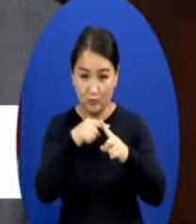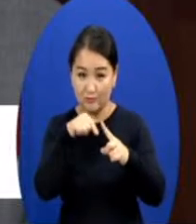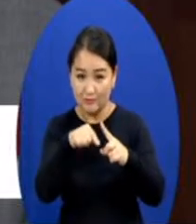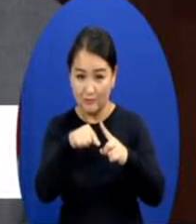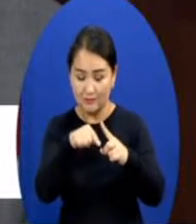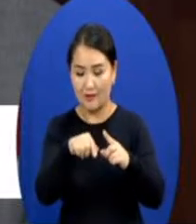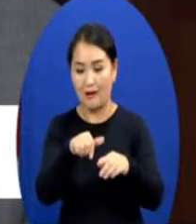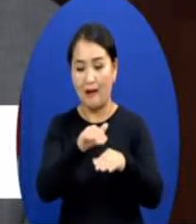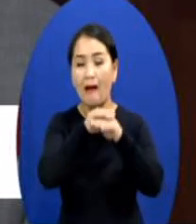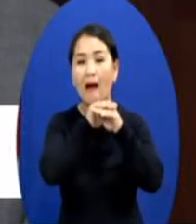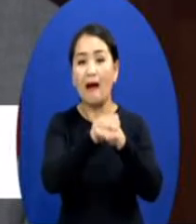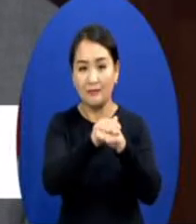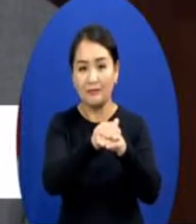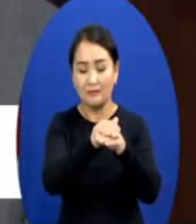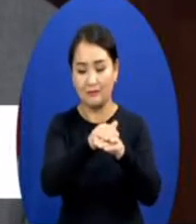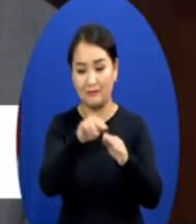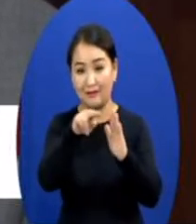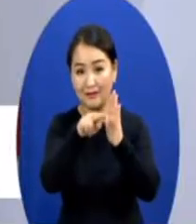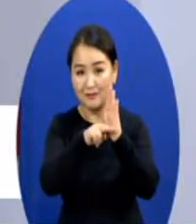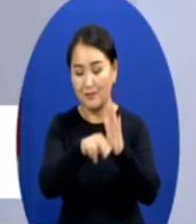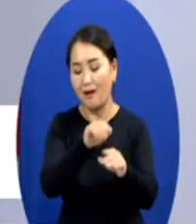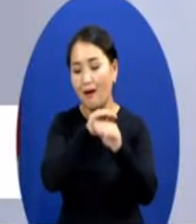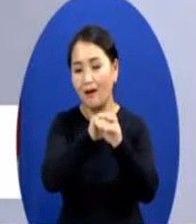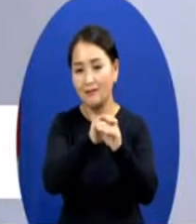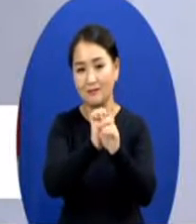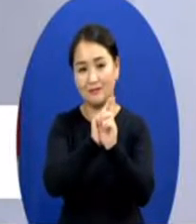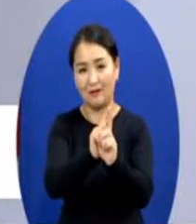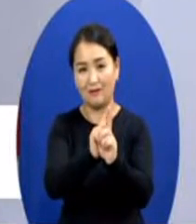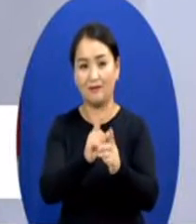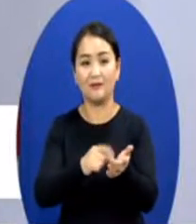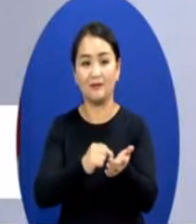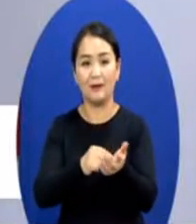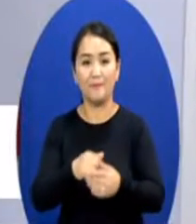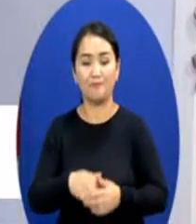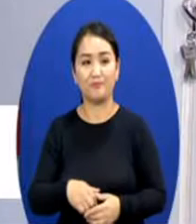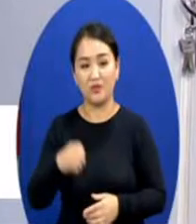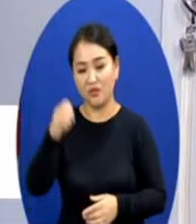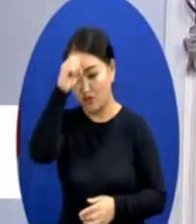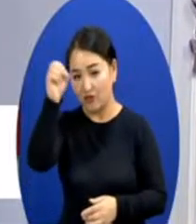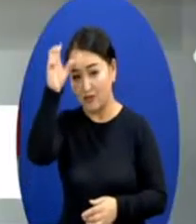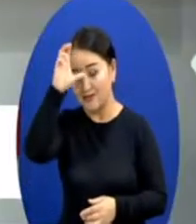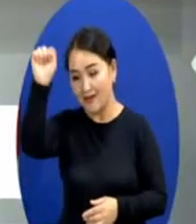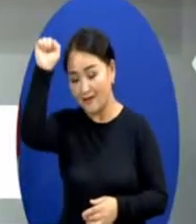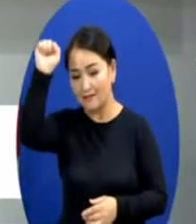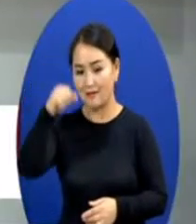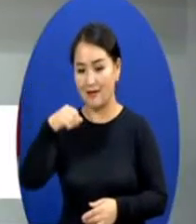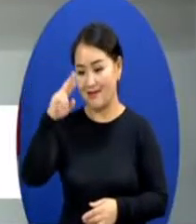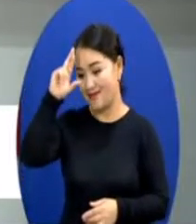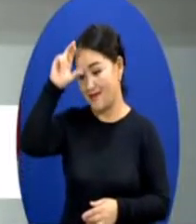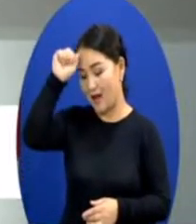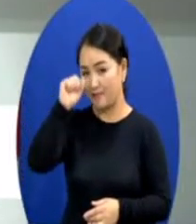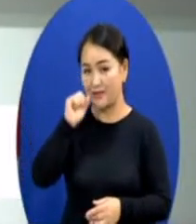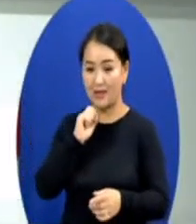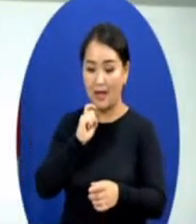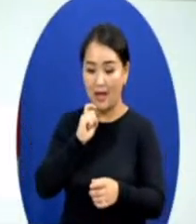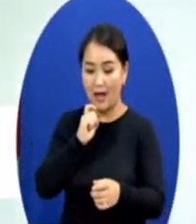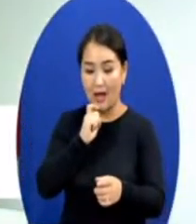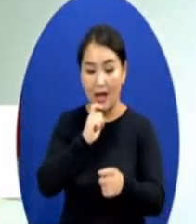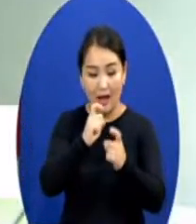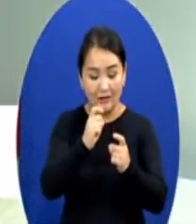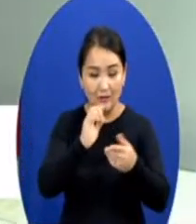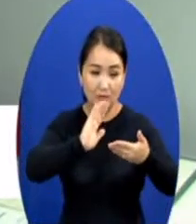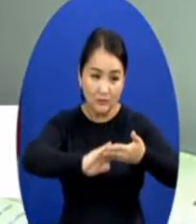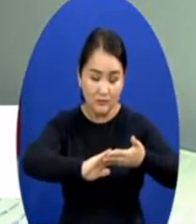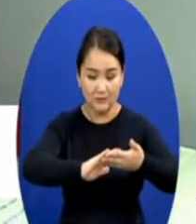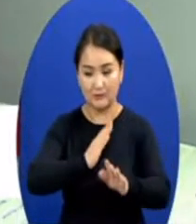одоо хадгалж хэрэгжүүлэх юм шаардлага байна. Ерөнхий сайд яамны хамт олонтой уулзсан дараа гадаад харилцааны яамны дэргэдэх